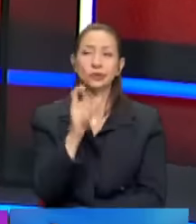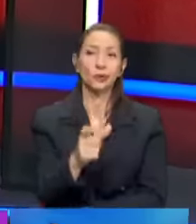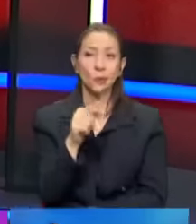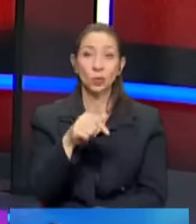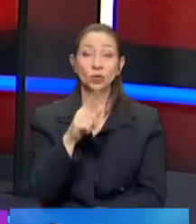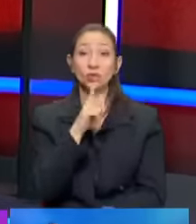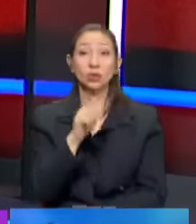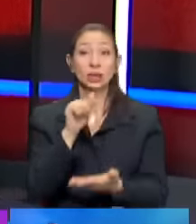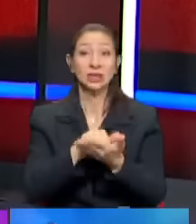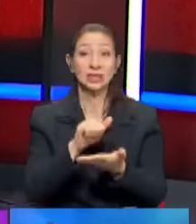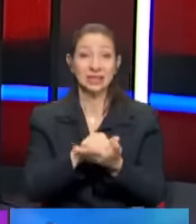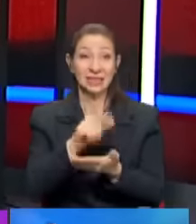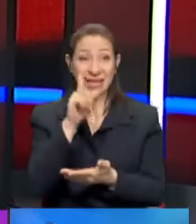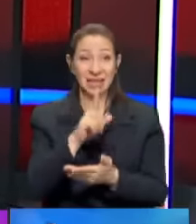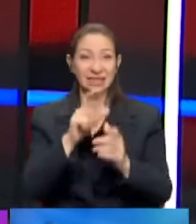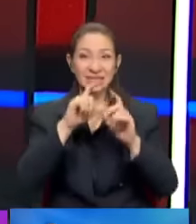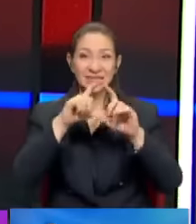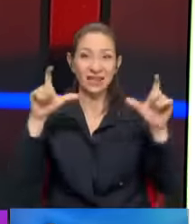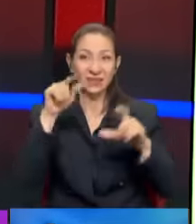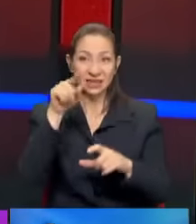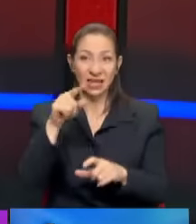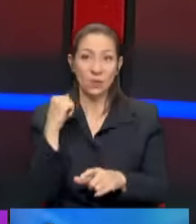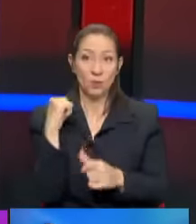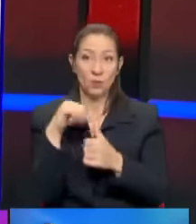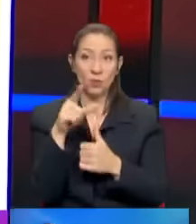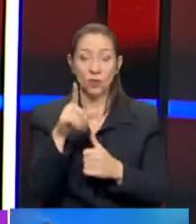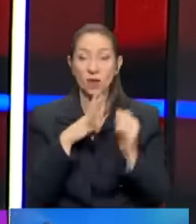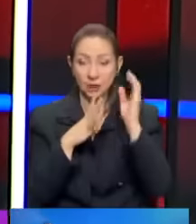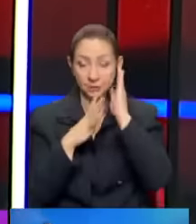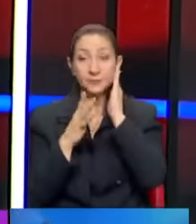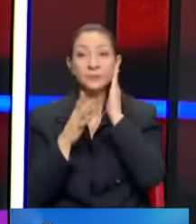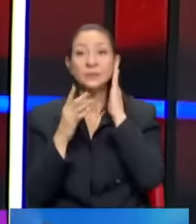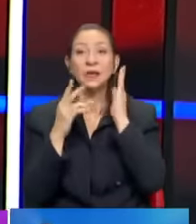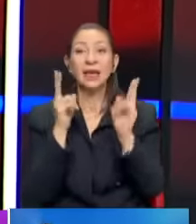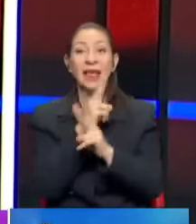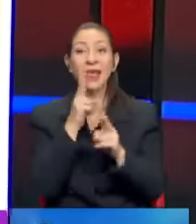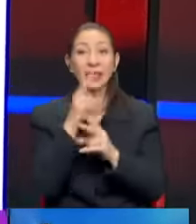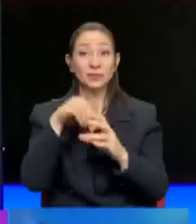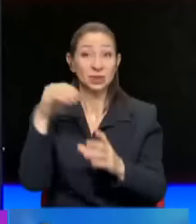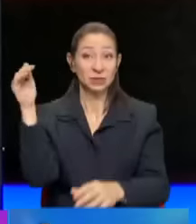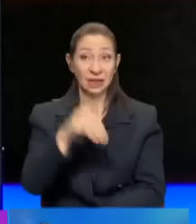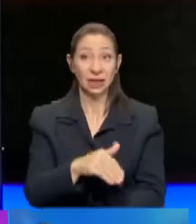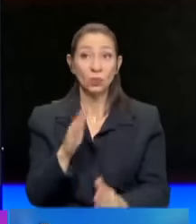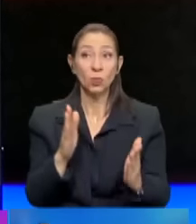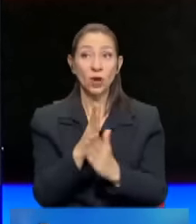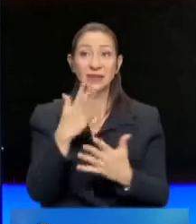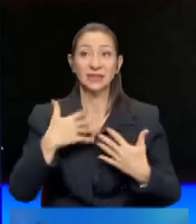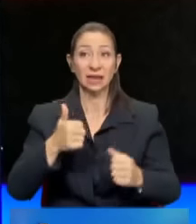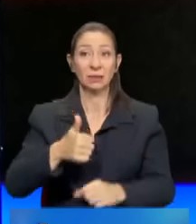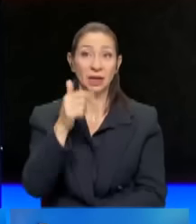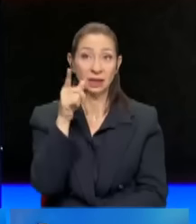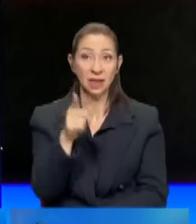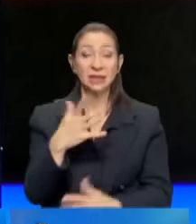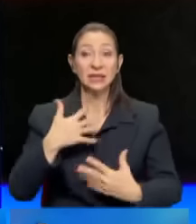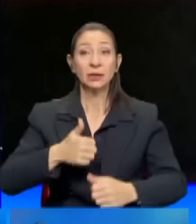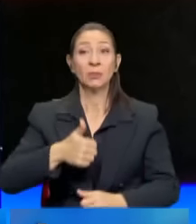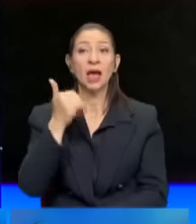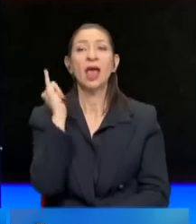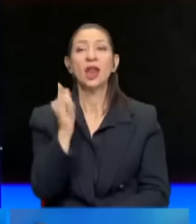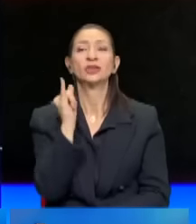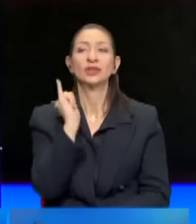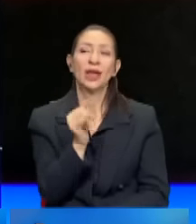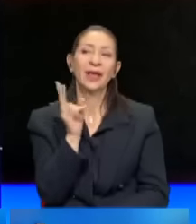bugün Sözcü gazetesinin ilk sayfasında da yine bu konu var sırıt mayaya mı geldin diye soruyor muhalefet sağlık bakanına sağlık bakanı